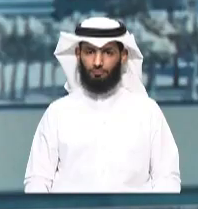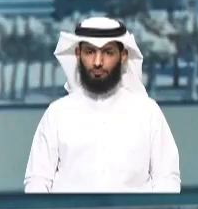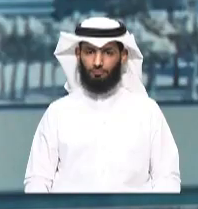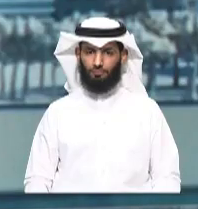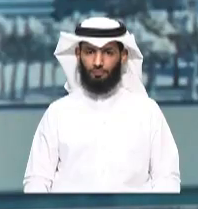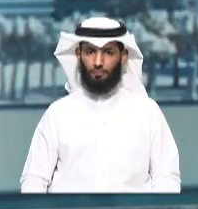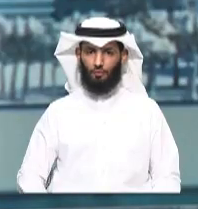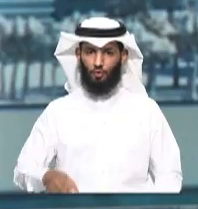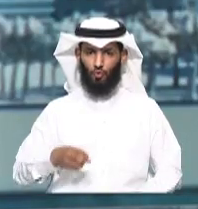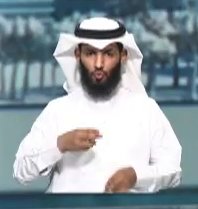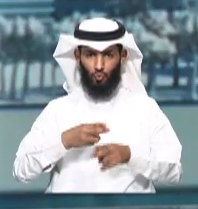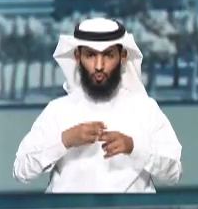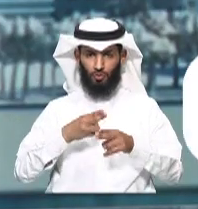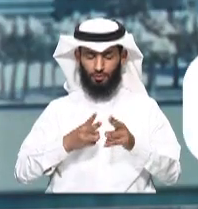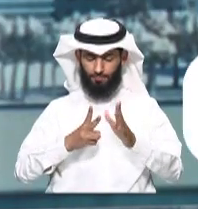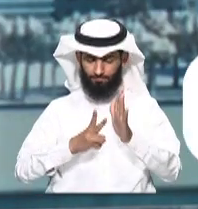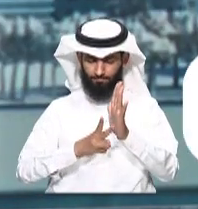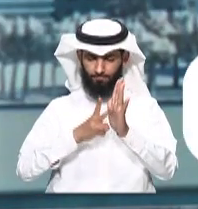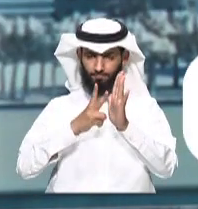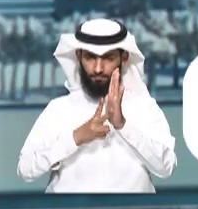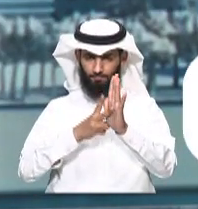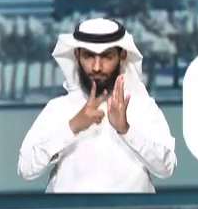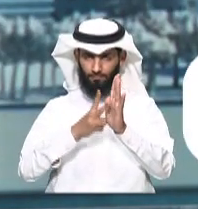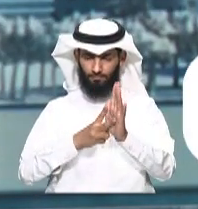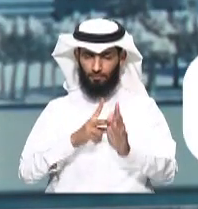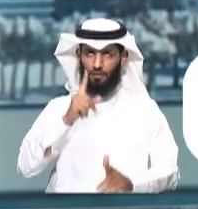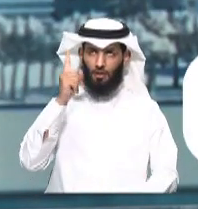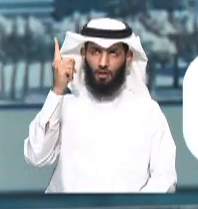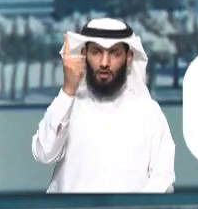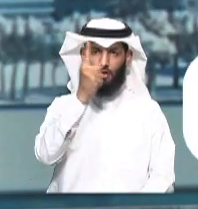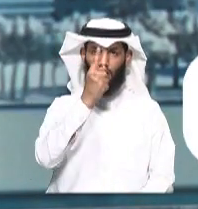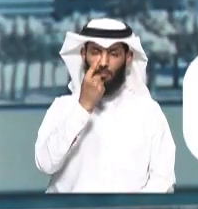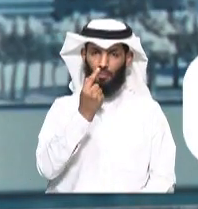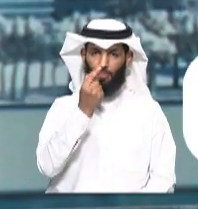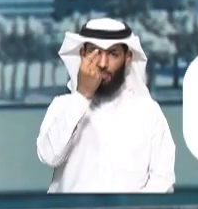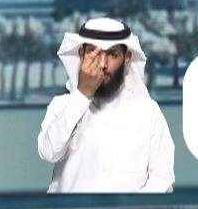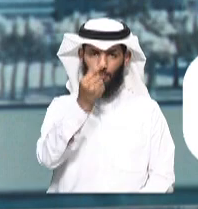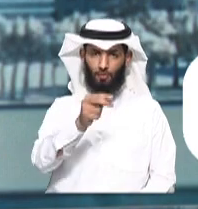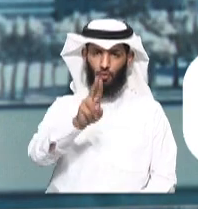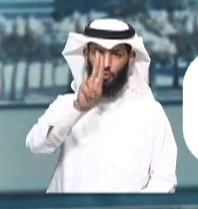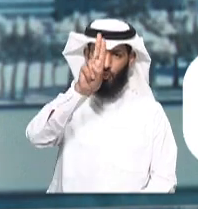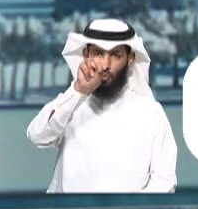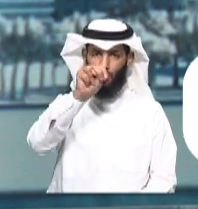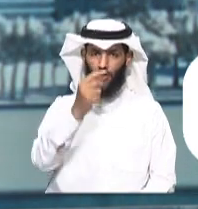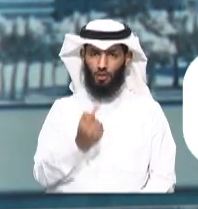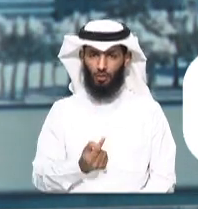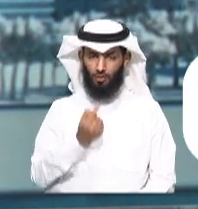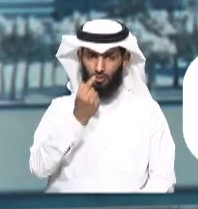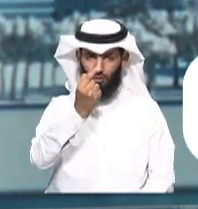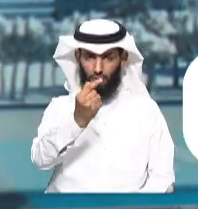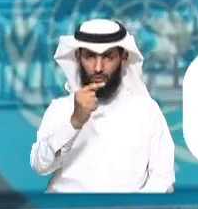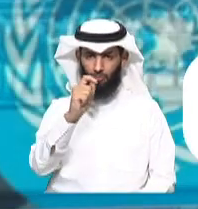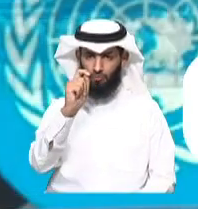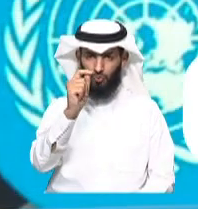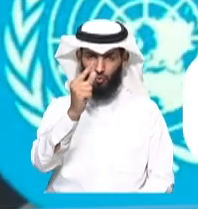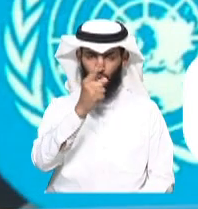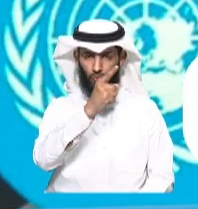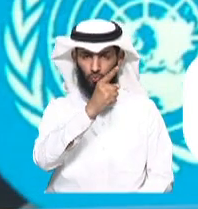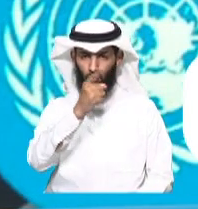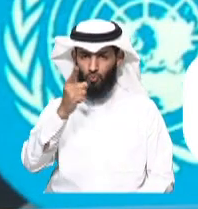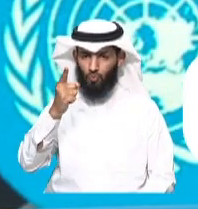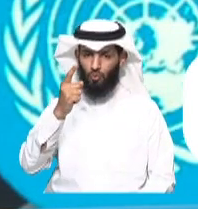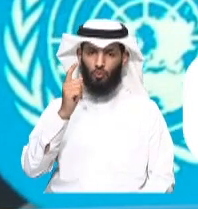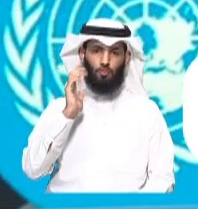جددت دوله الكويت مطالبتها للمجتمع الدولي ومجلس الامن بتحمل مسؤولياتهم لوقف